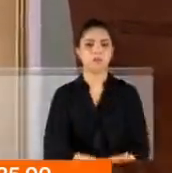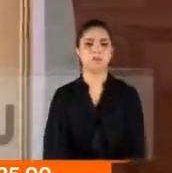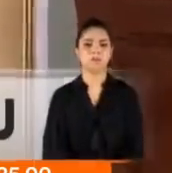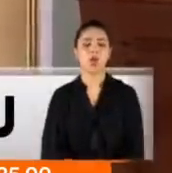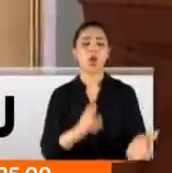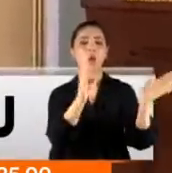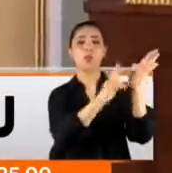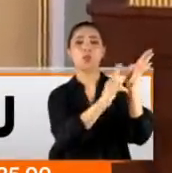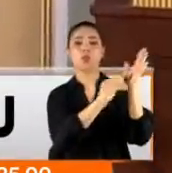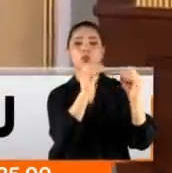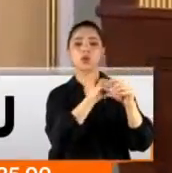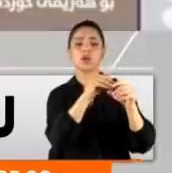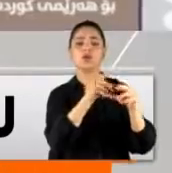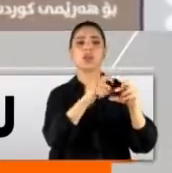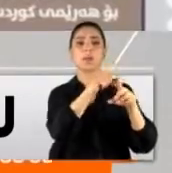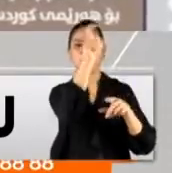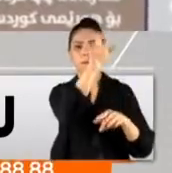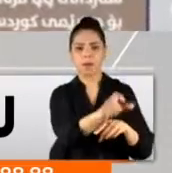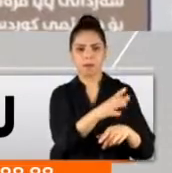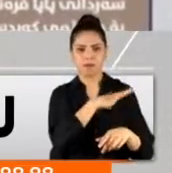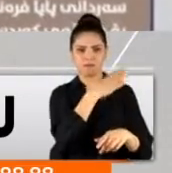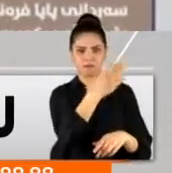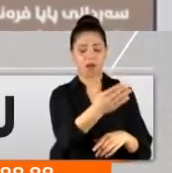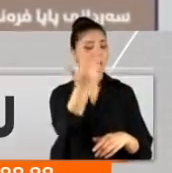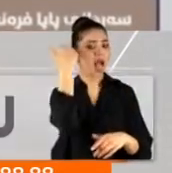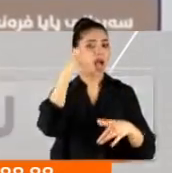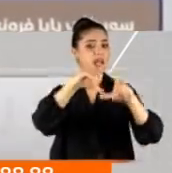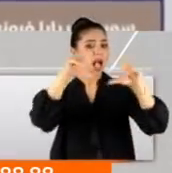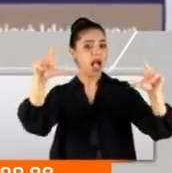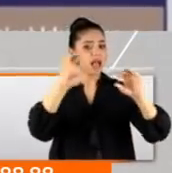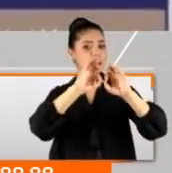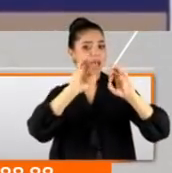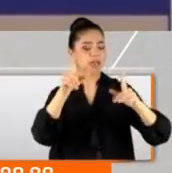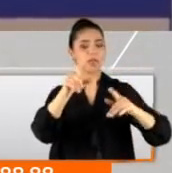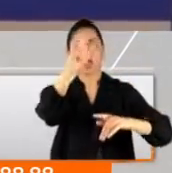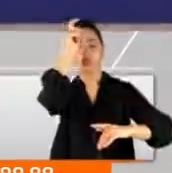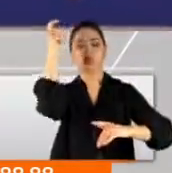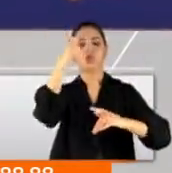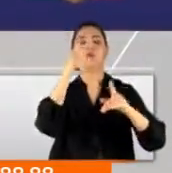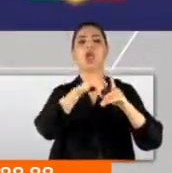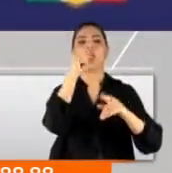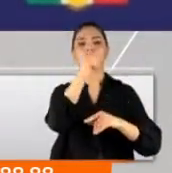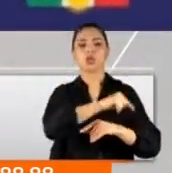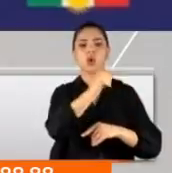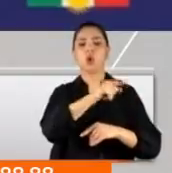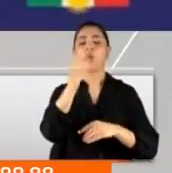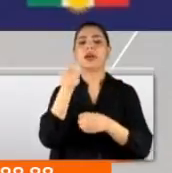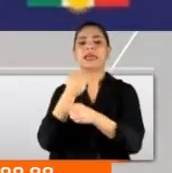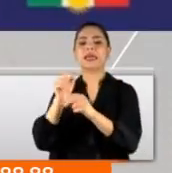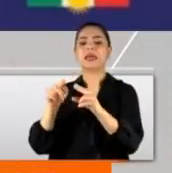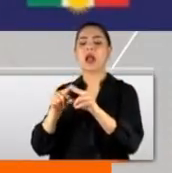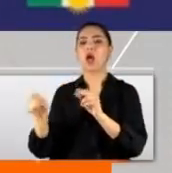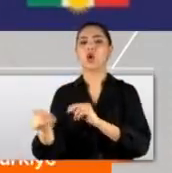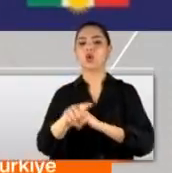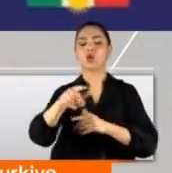Kulda Papa Francesco figürü var. Arkasındaki haritada ise Türkiye'nin birçok doğu ve güneydoğu ili Irak-Kürt bölgesel